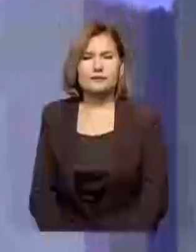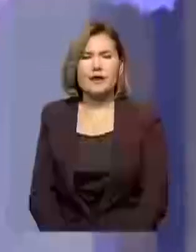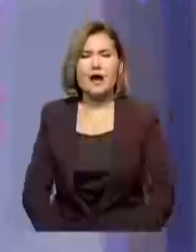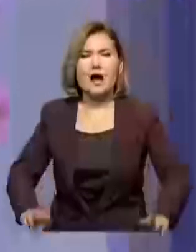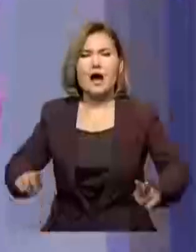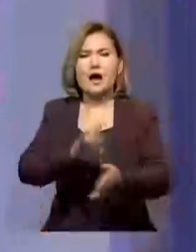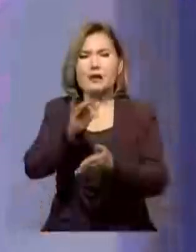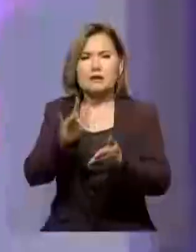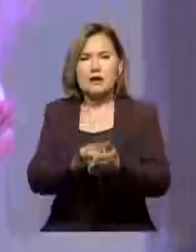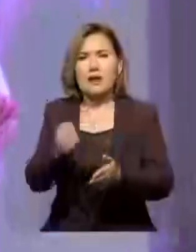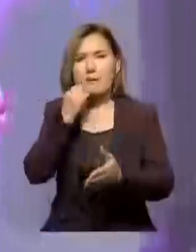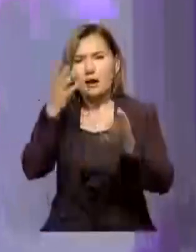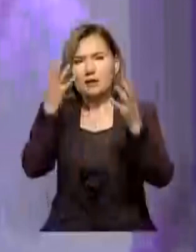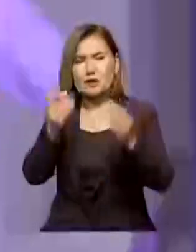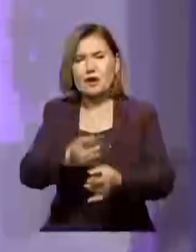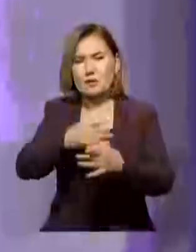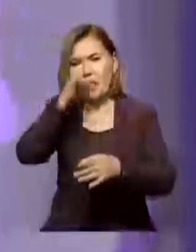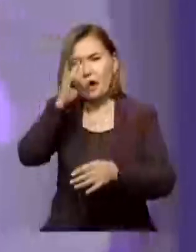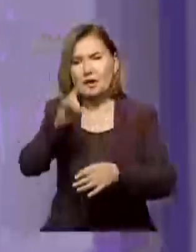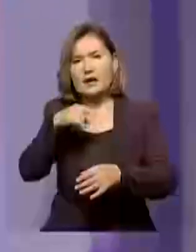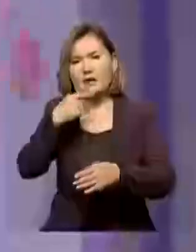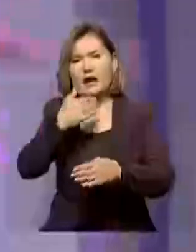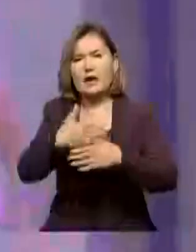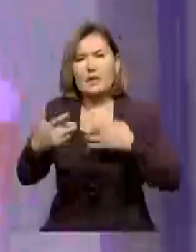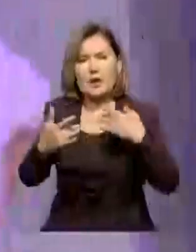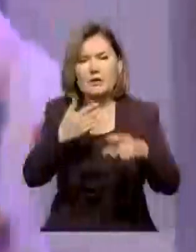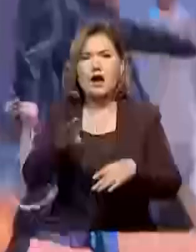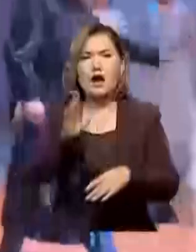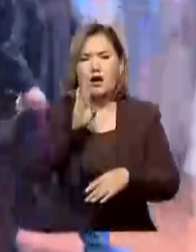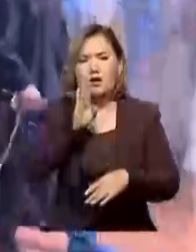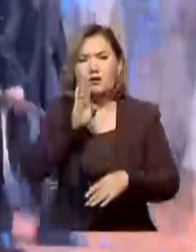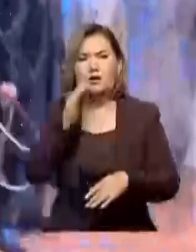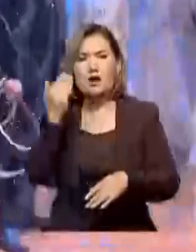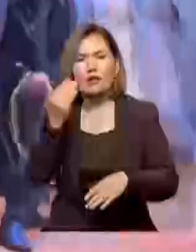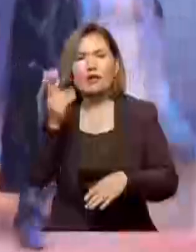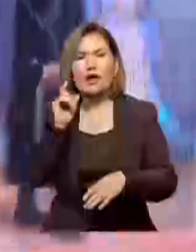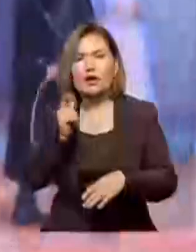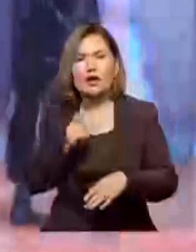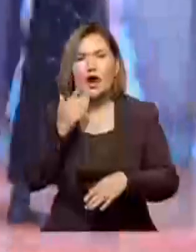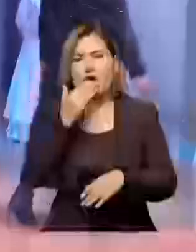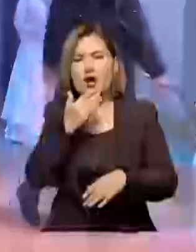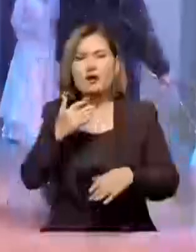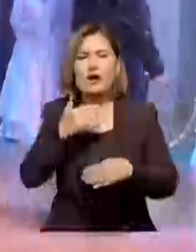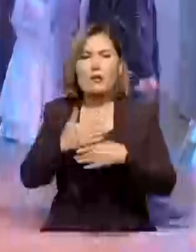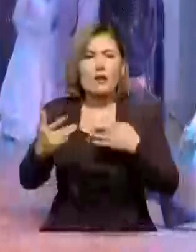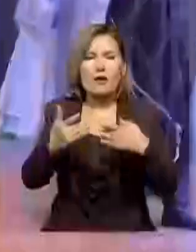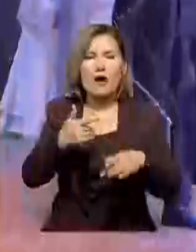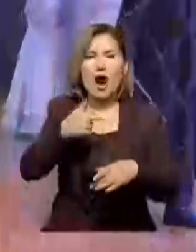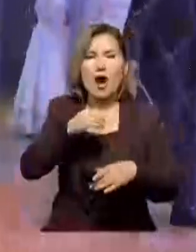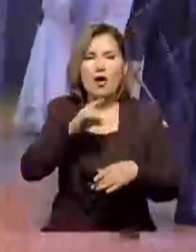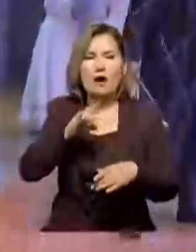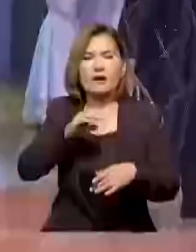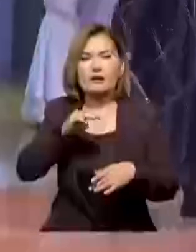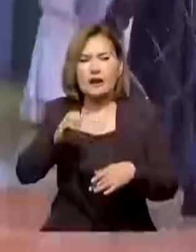Астананың Мәскеудегі мәдениет күндері қазақ тілінде сахналанған «Қызжібек» этнофольклорлық ұлттық мюзиклмен және «Гауқартас»